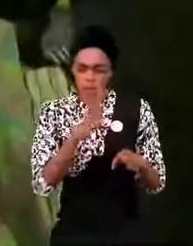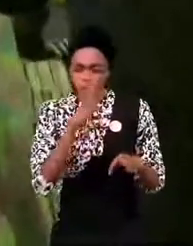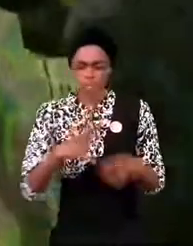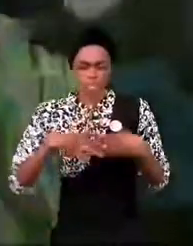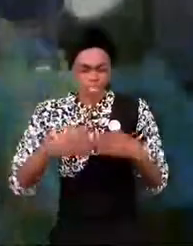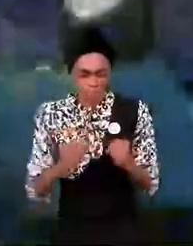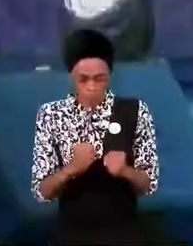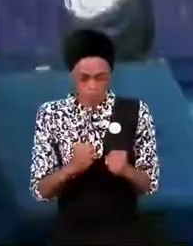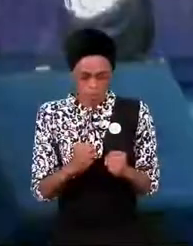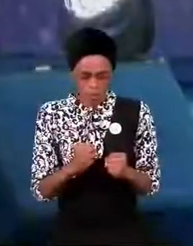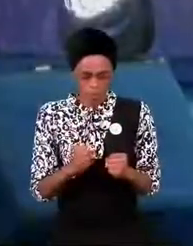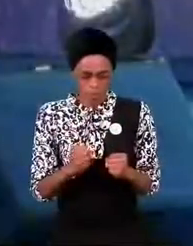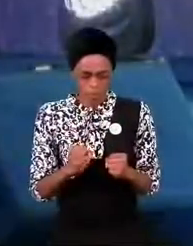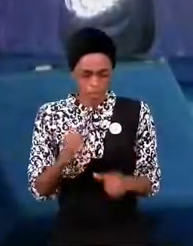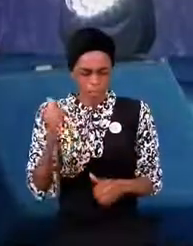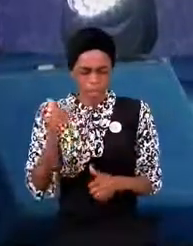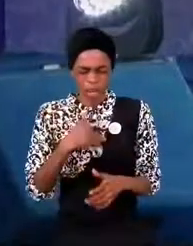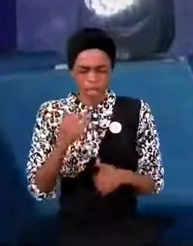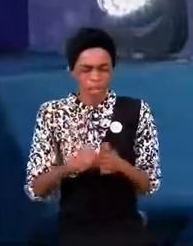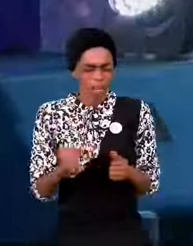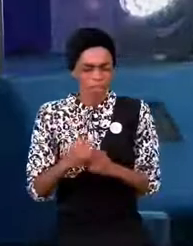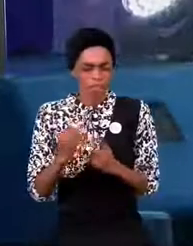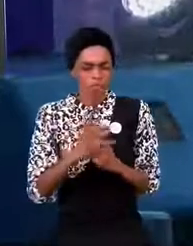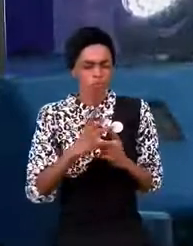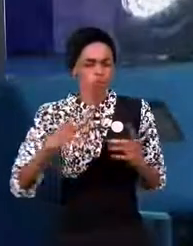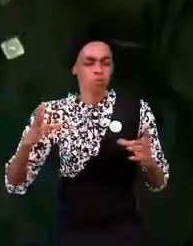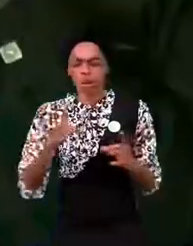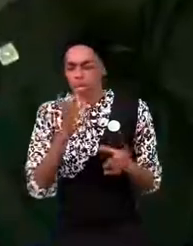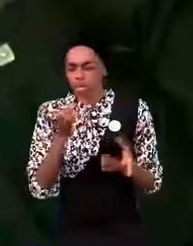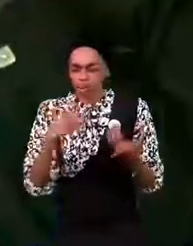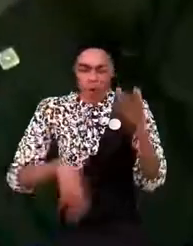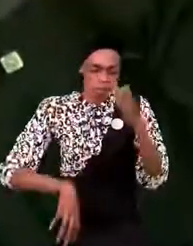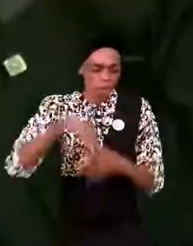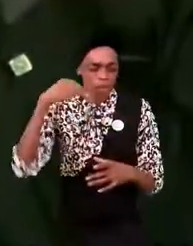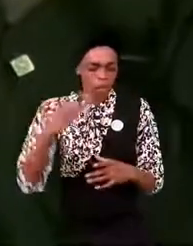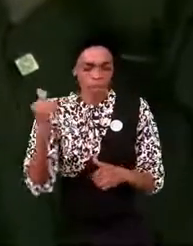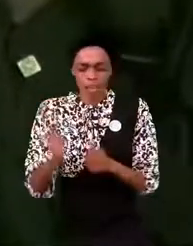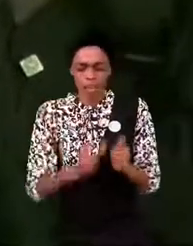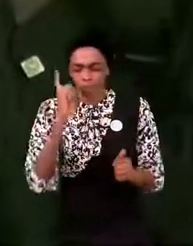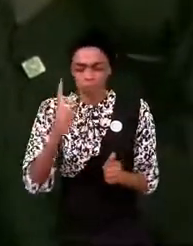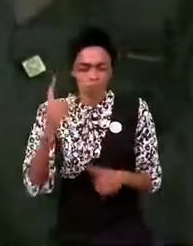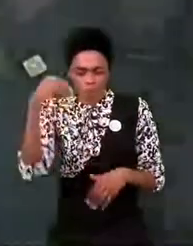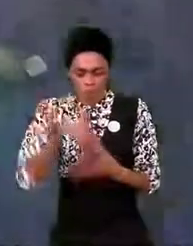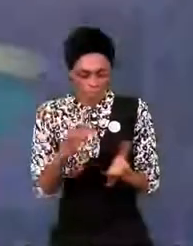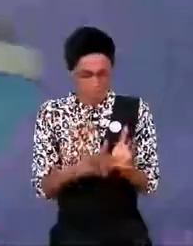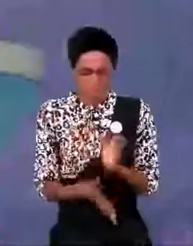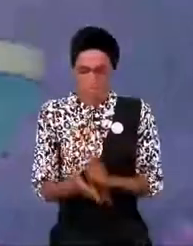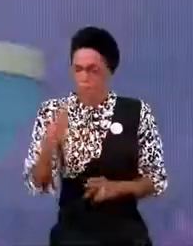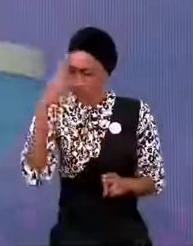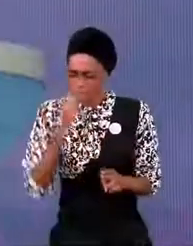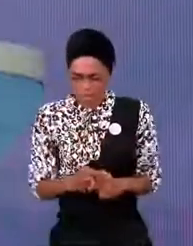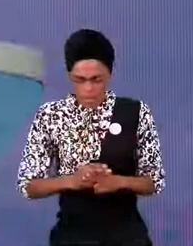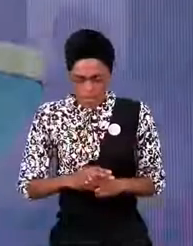tout enflement, gonflement de toutes parties, sortez au nom de Jésus.